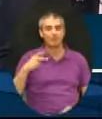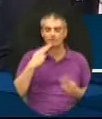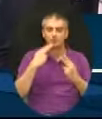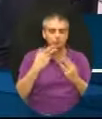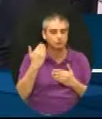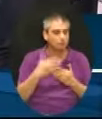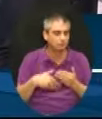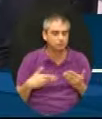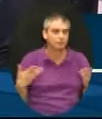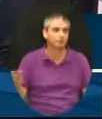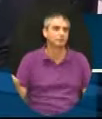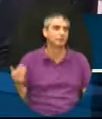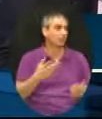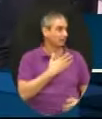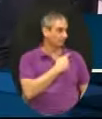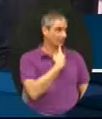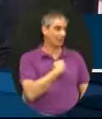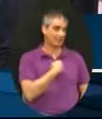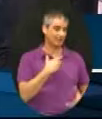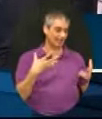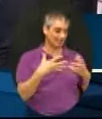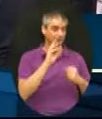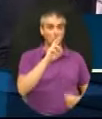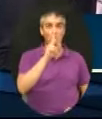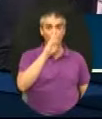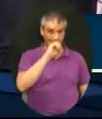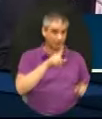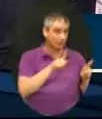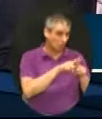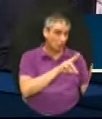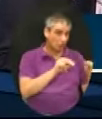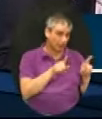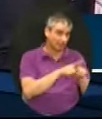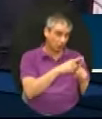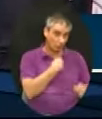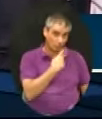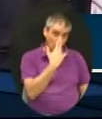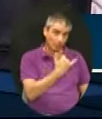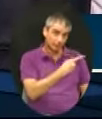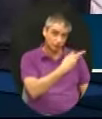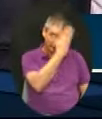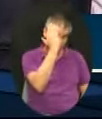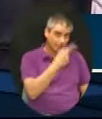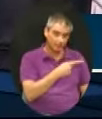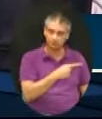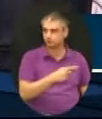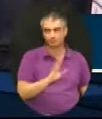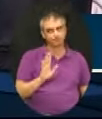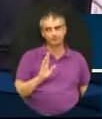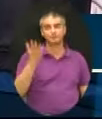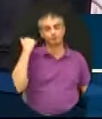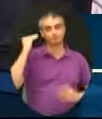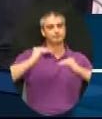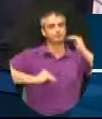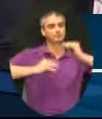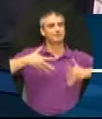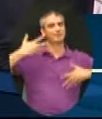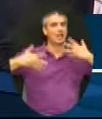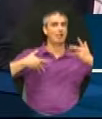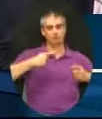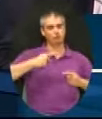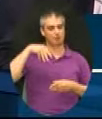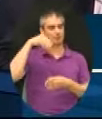והתוצאות בסוף... אתה רוצה להגיד לי שהכנסים של רומני היו דומים למה שאנחנו רואים עכשיו? אי אפשר להגיד את זה. לא, אני מדבר שהיה פער בהתלהבות שבו